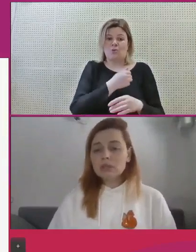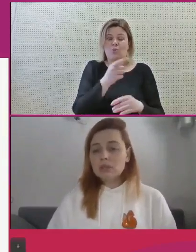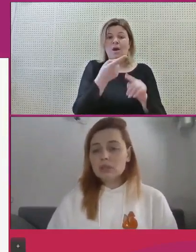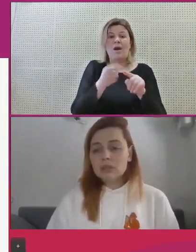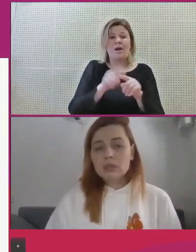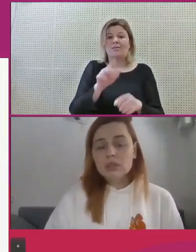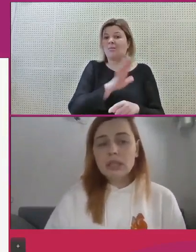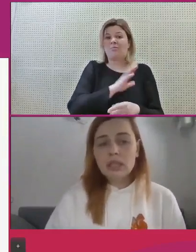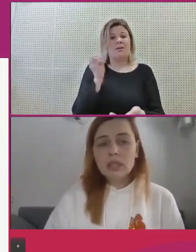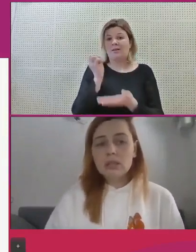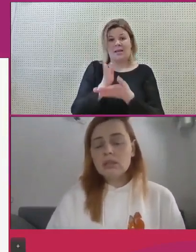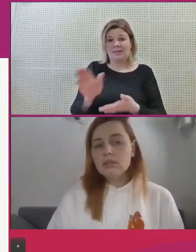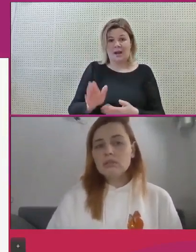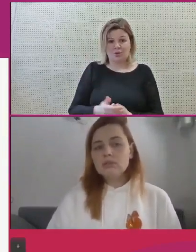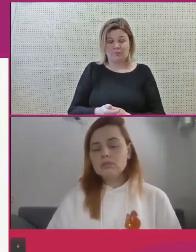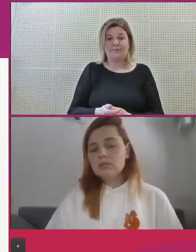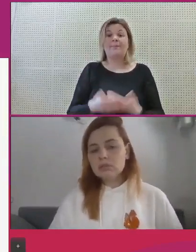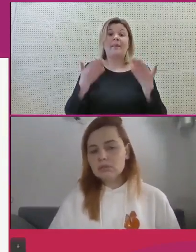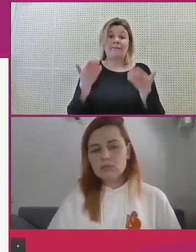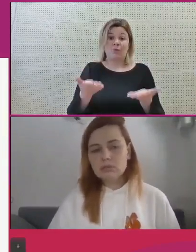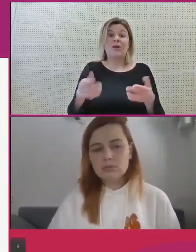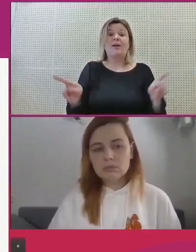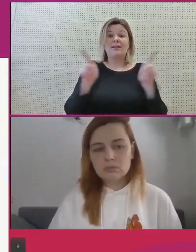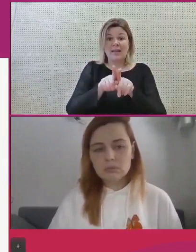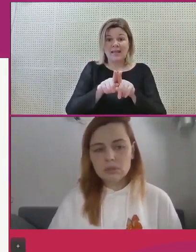Вот такие